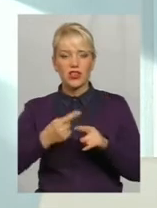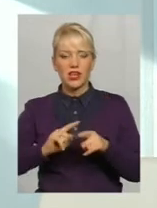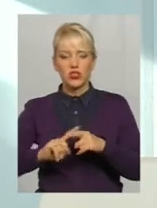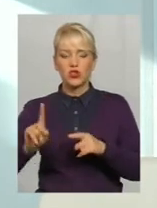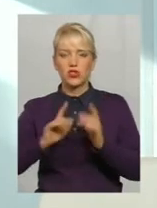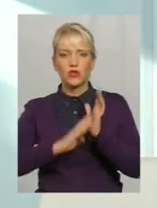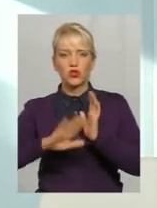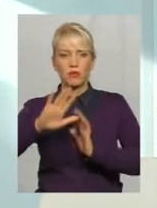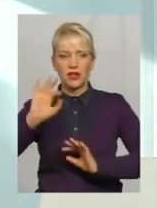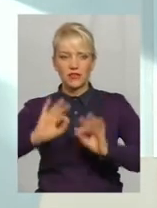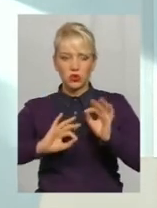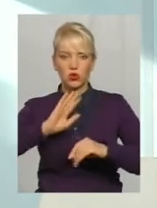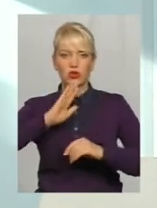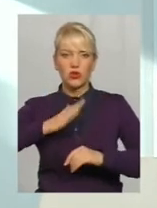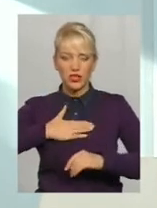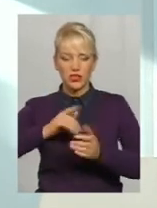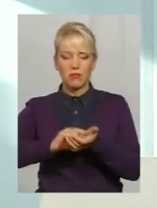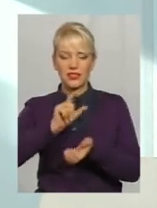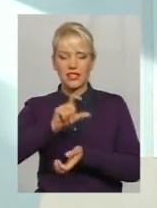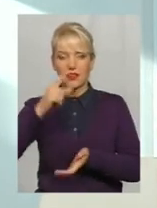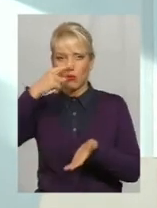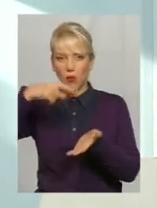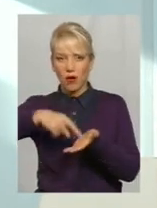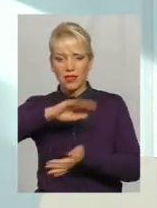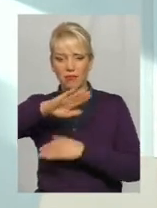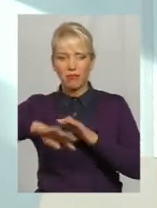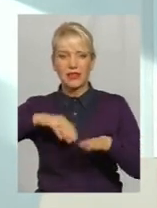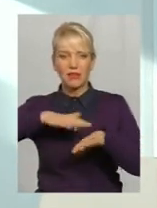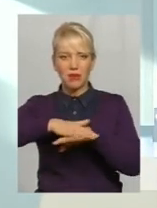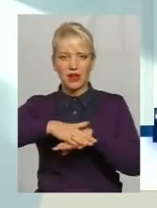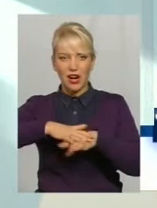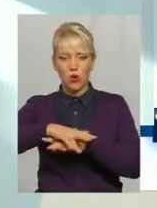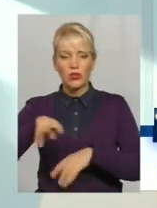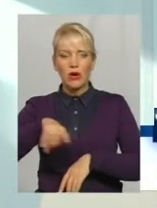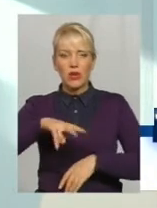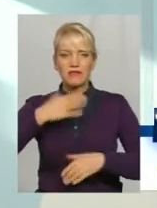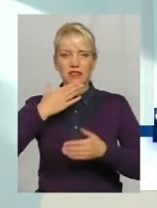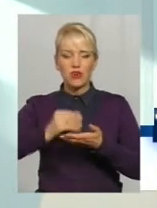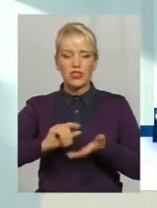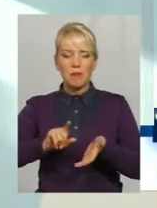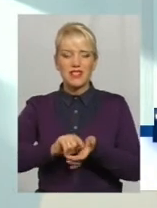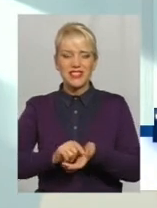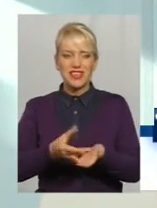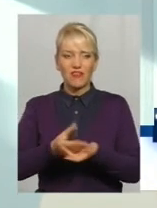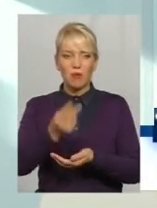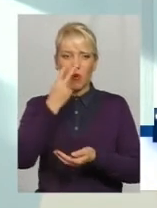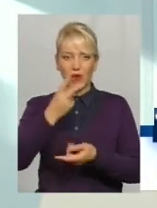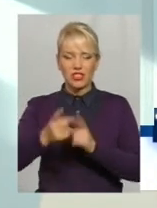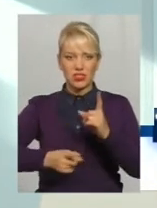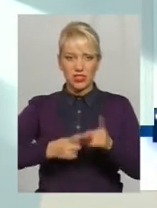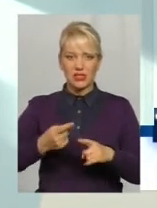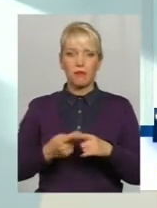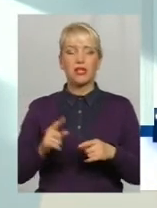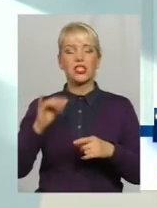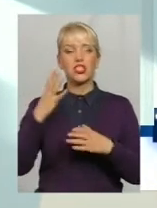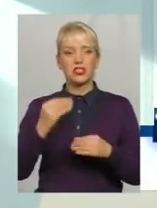95% у нас пенсіонери попали під перерахунок, у листопаді вони у своїх пенсійних виплатах побачать ці зміни. Більше того, ми